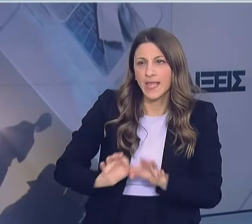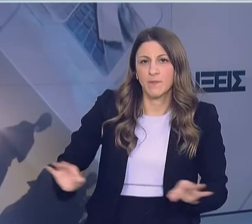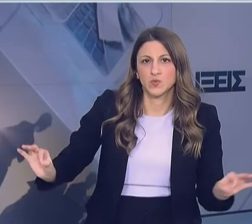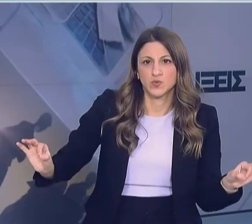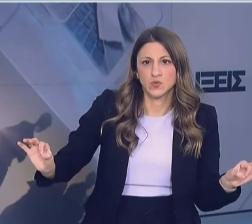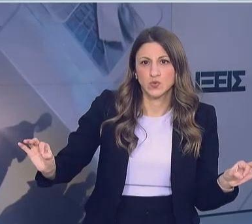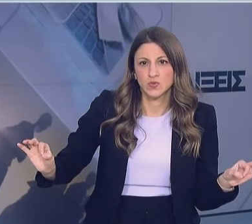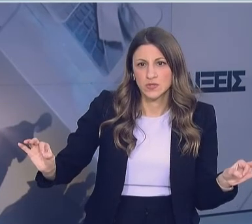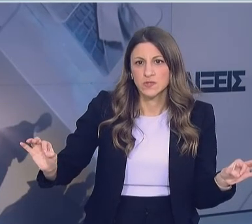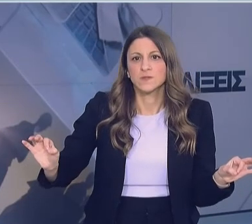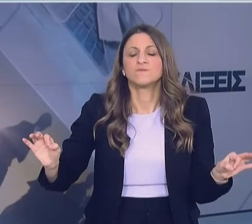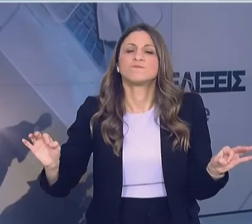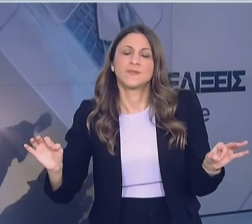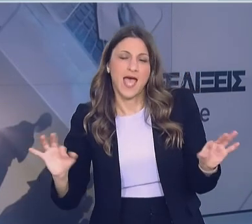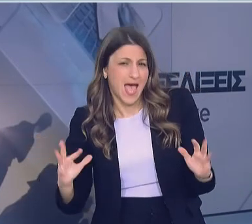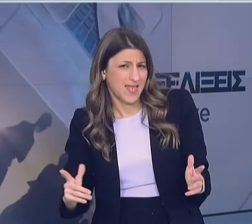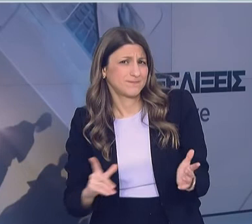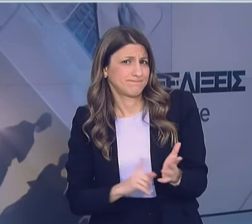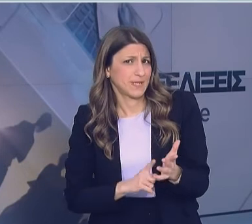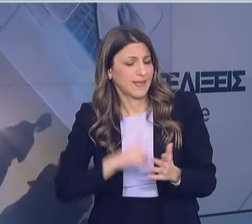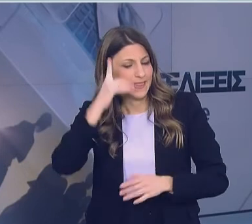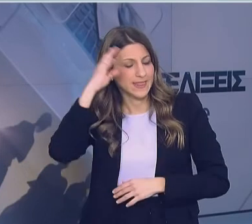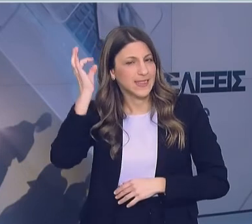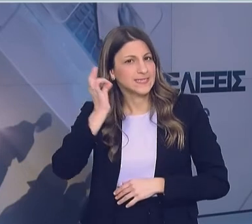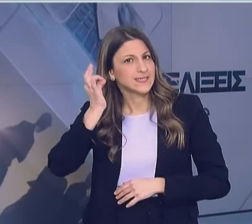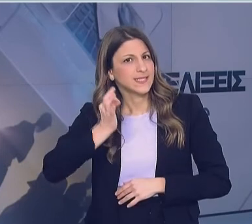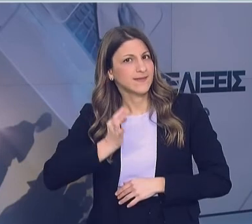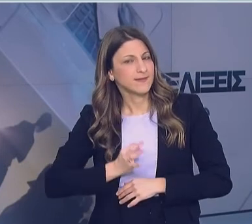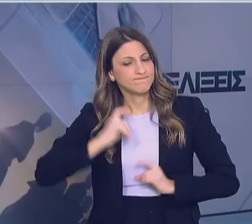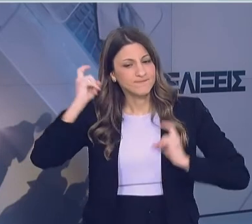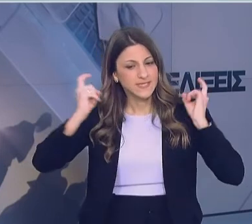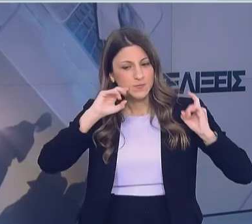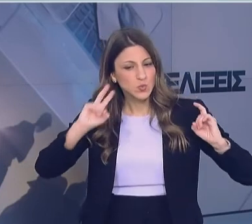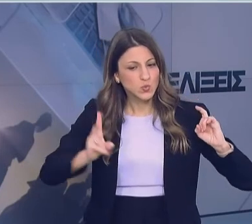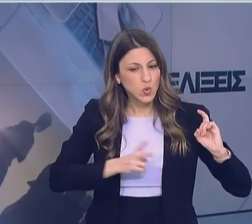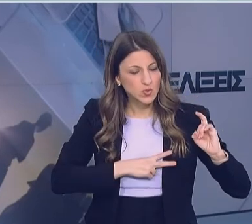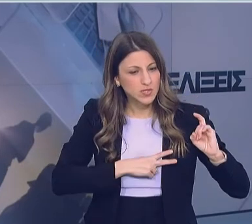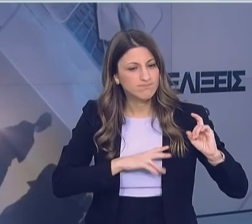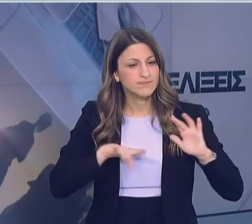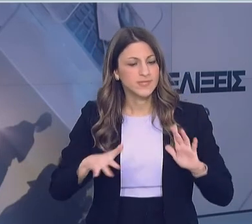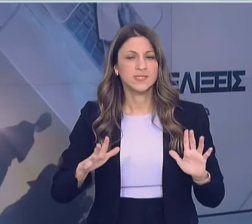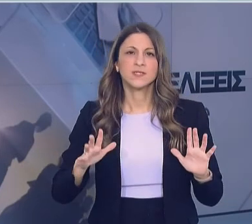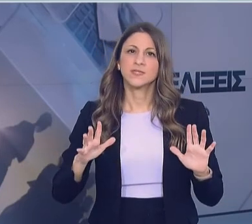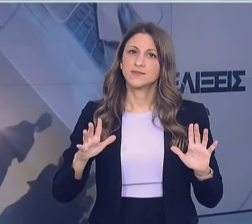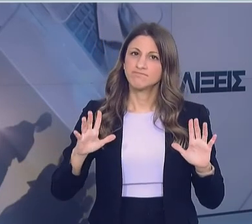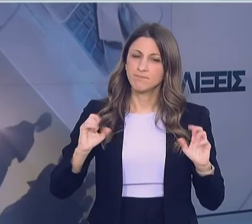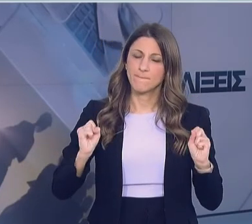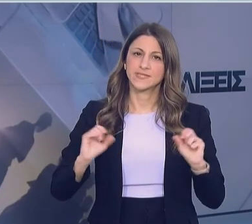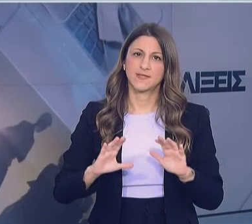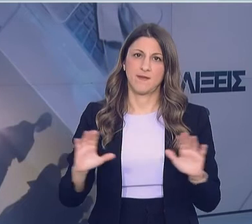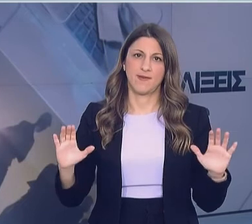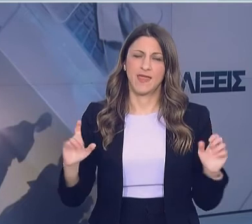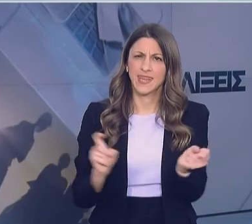θέλει σόφρονα σκέψη, σύνεση και όχι παρόρμηση. Δεν θα